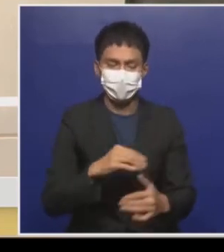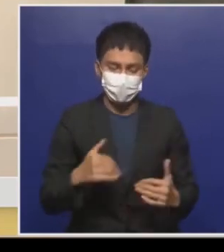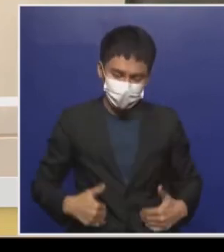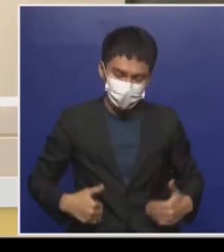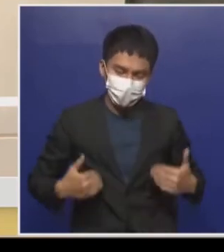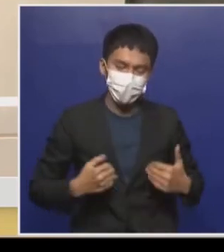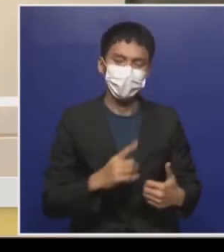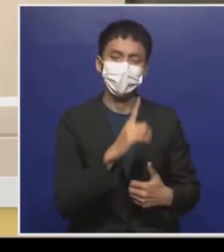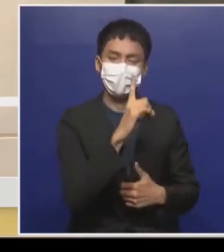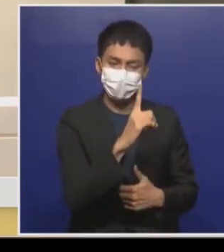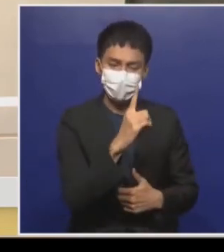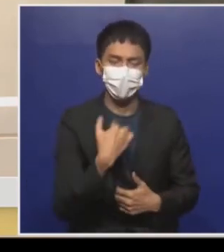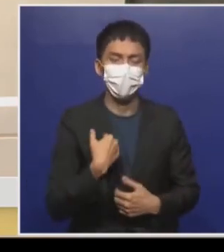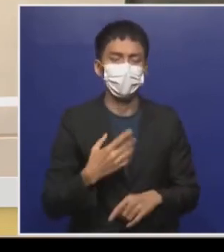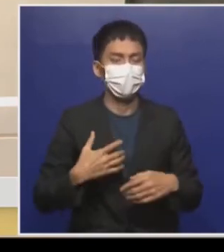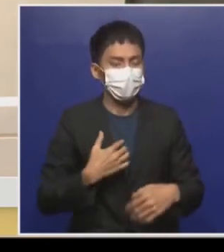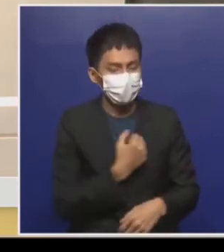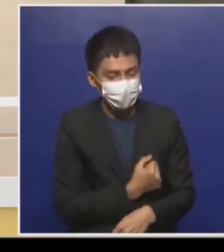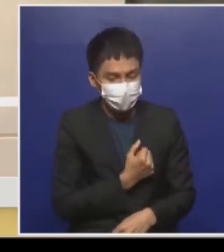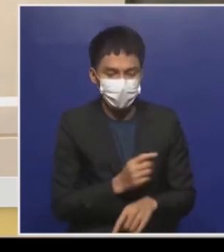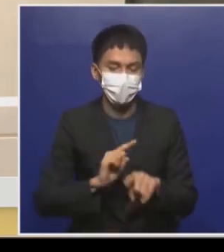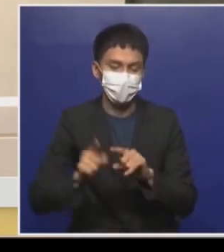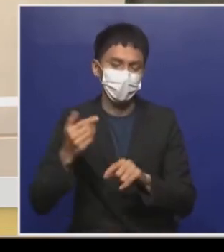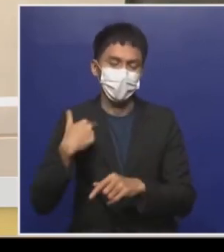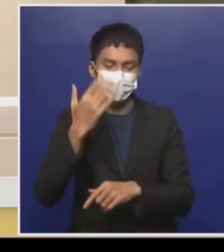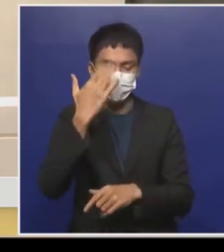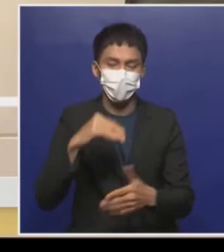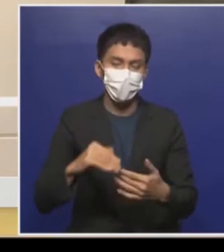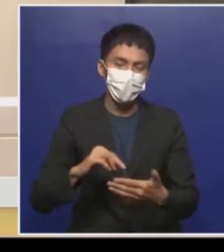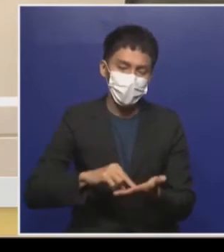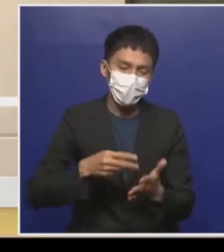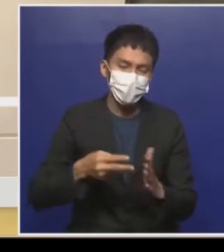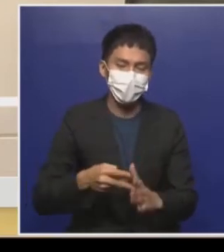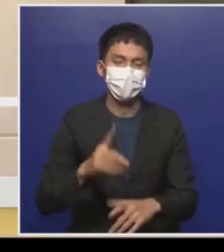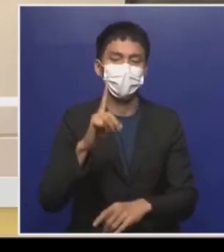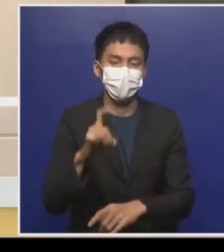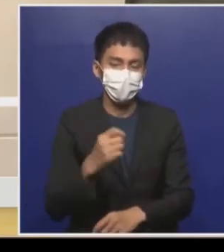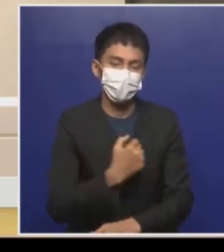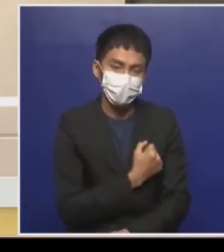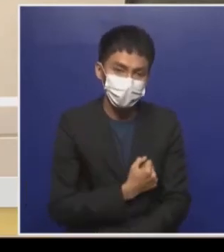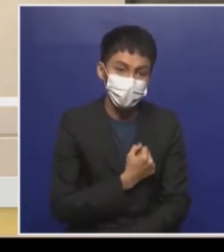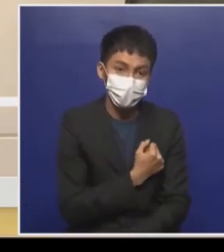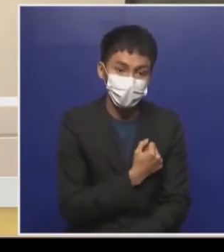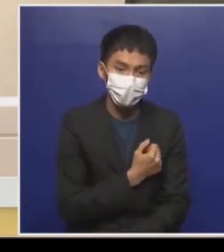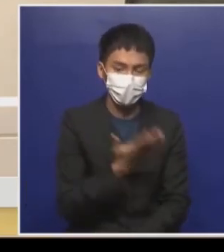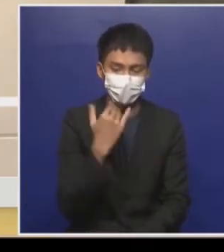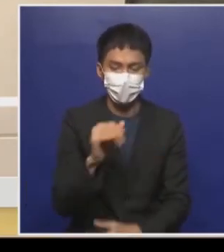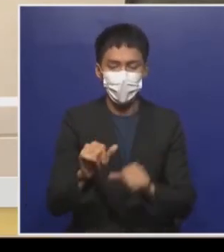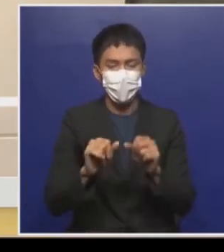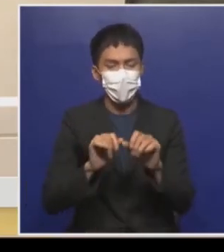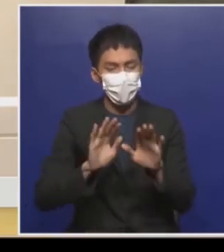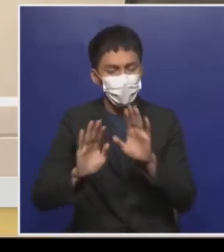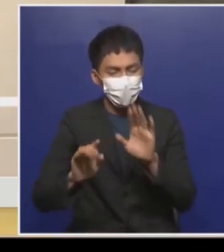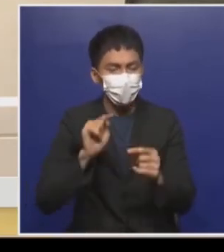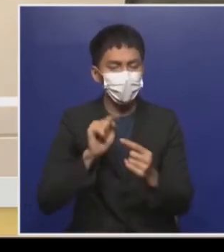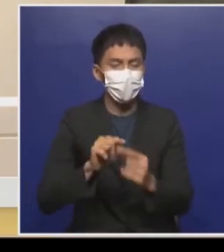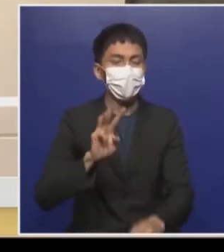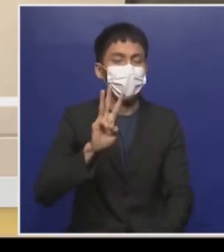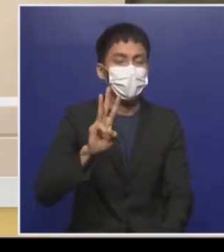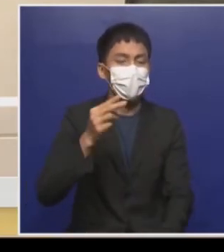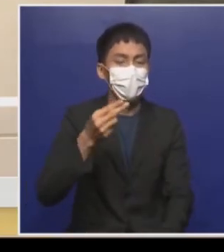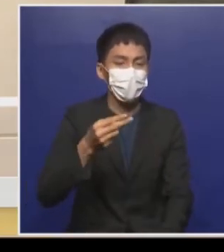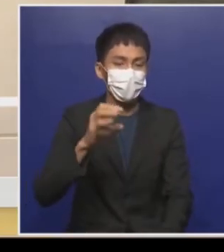เป็นความเสียใจเป็ความสเสยอย่ใหญ่หวงวันนี้มาเปรีบเชีบวาองคการนมโกนั้ได้บนทกไ้ว่า